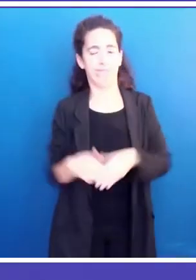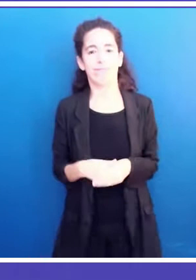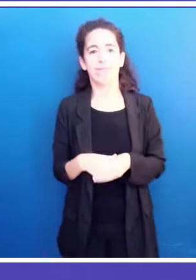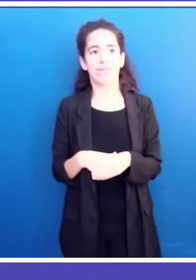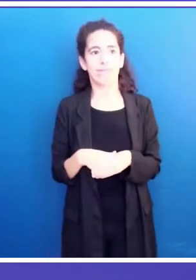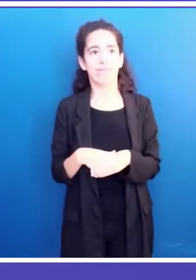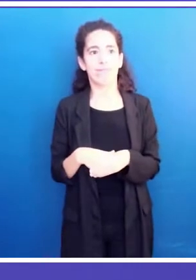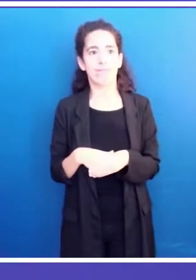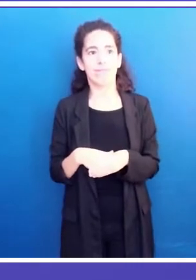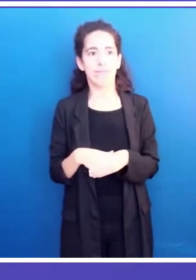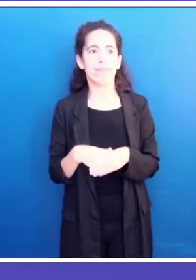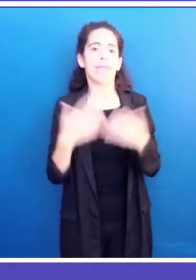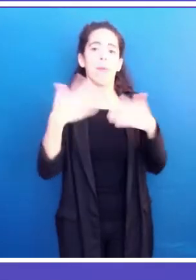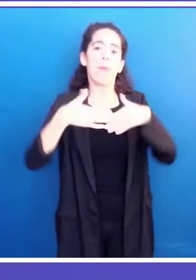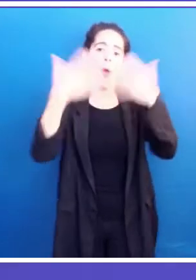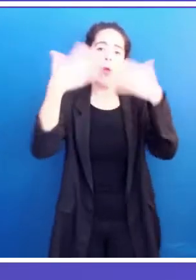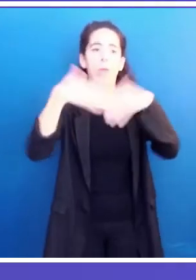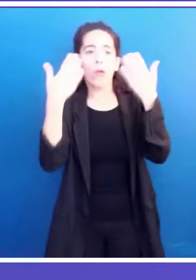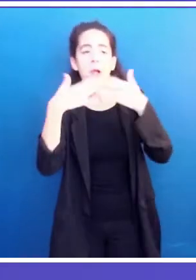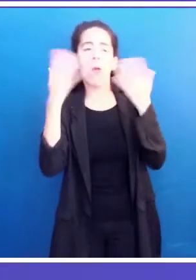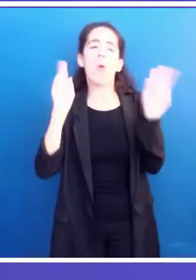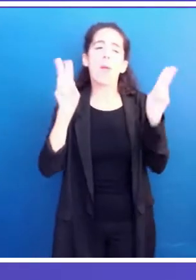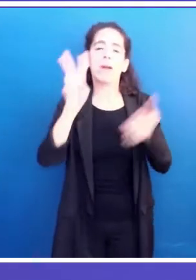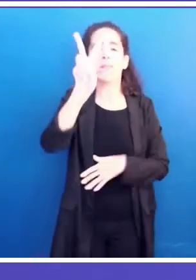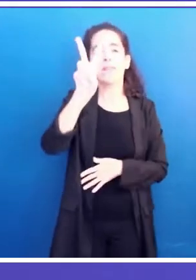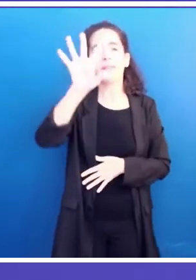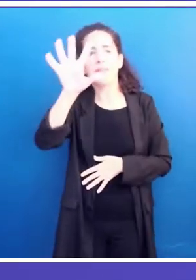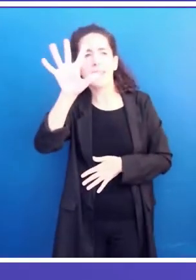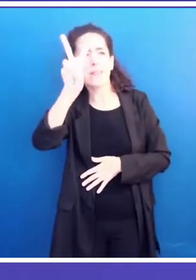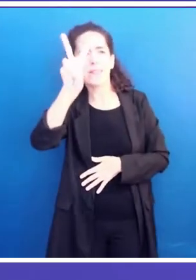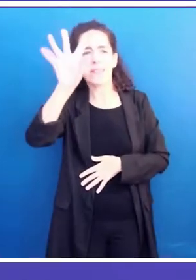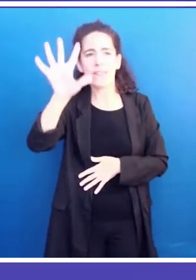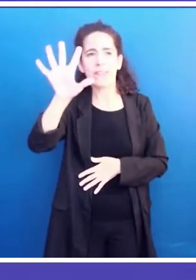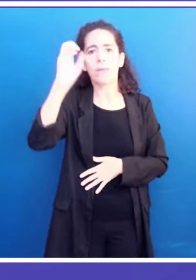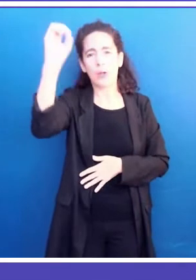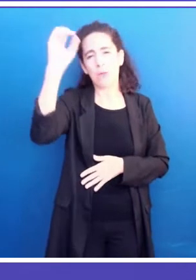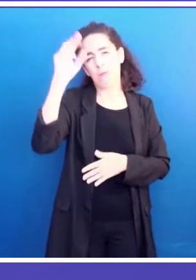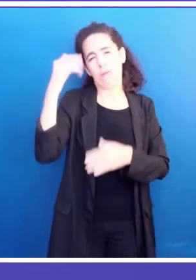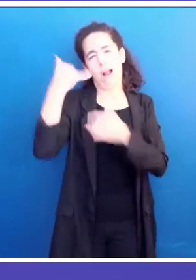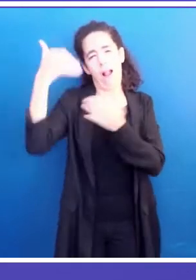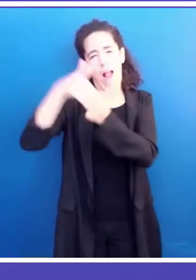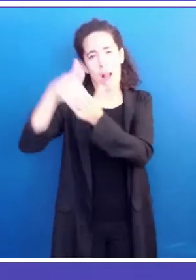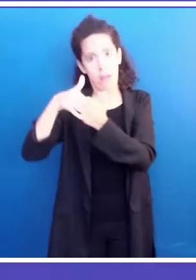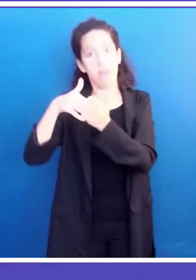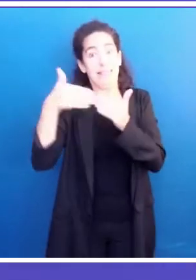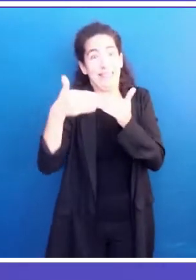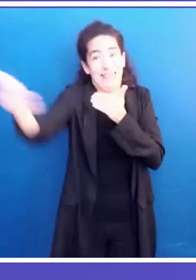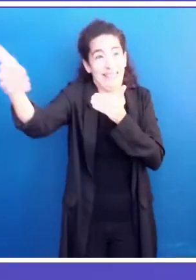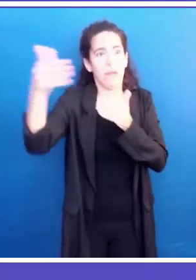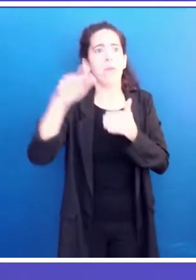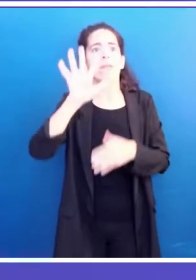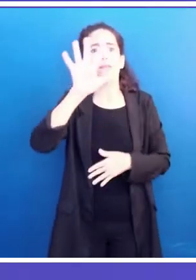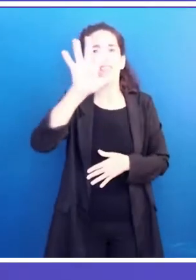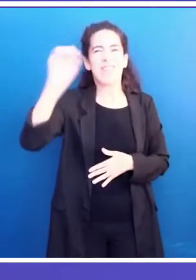الاتصال للإبلاغ عن حالات العنف المنزلي، 25 اتصال قبل الجائحة في